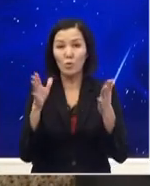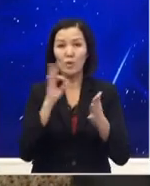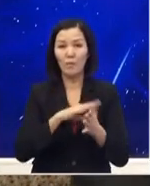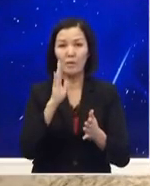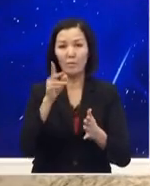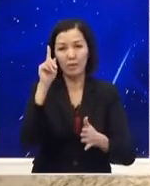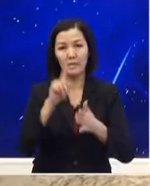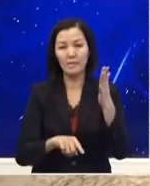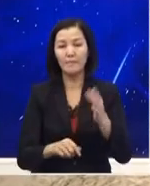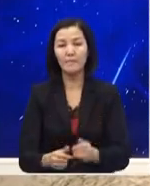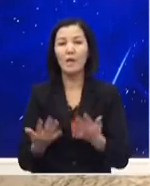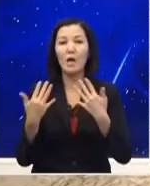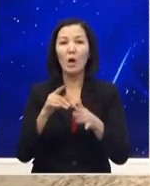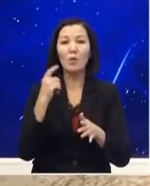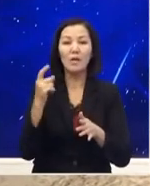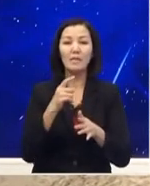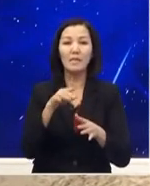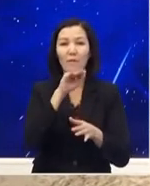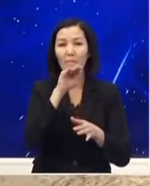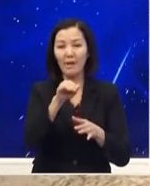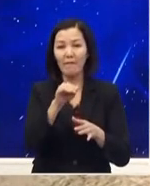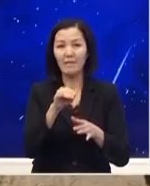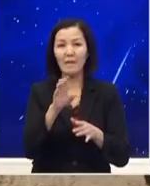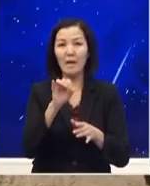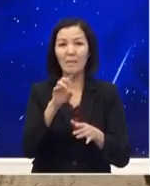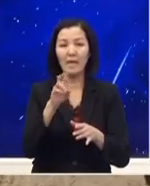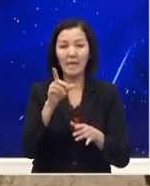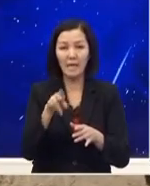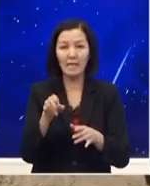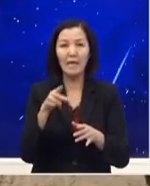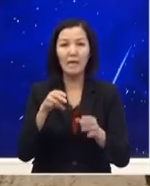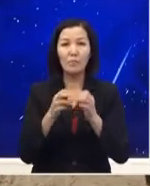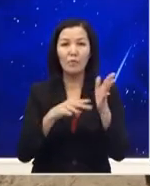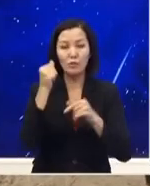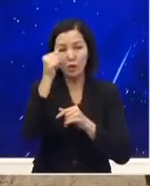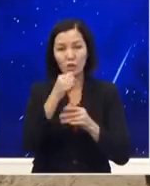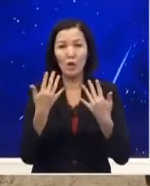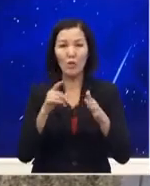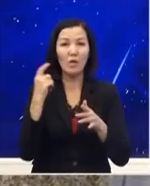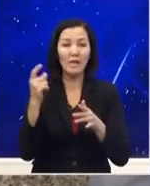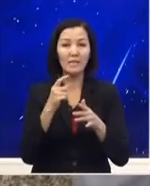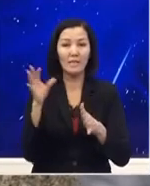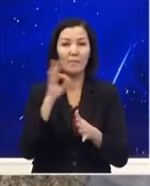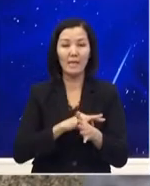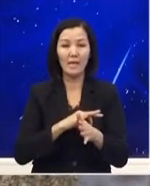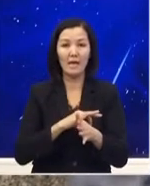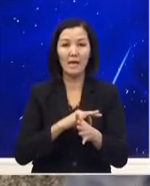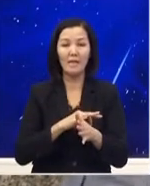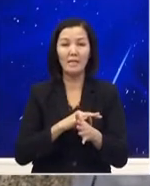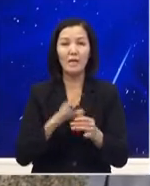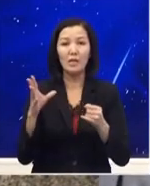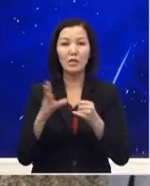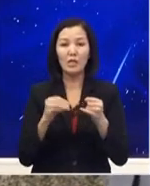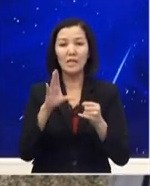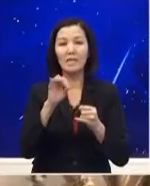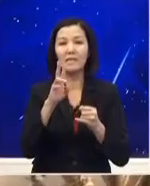тигізеді. Ауыл шаруашылығы ғылымдарының докторы профессор Амангелді Апушев 2017 жылы ауыл шаруашылығына пайдалануға қолайсыз жерлерді